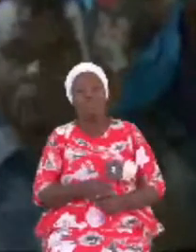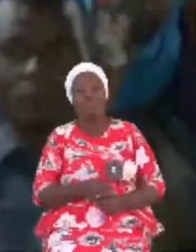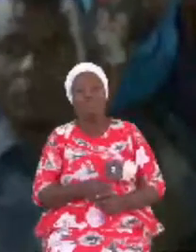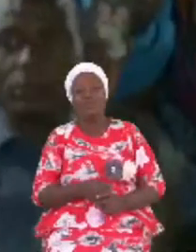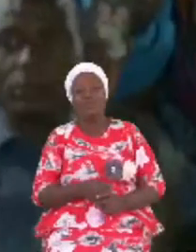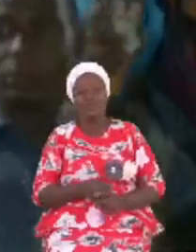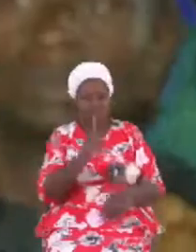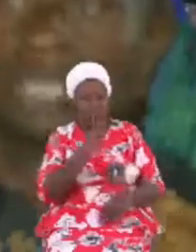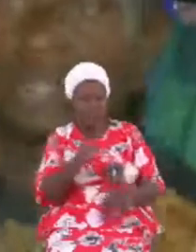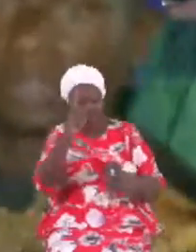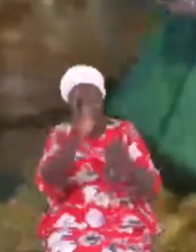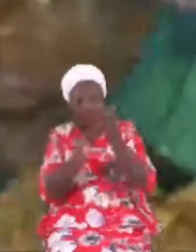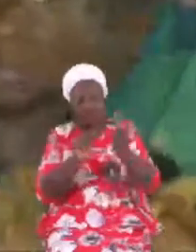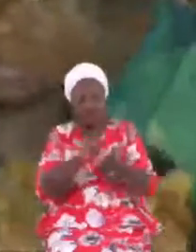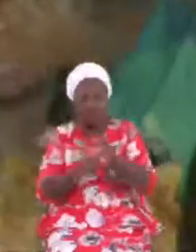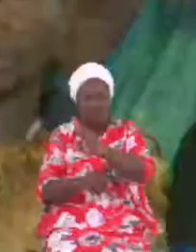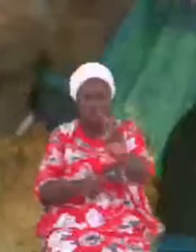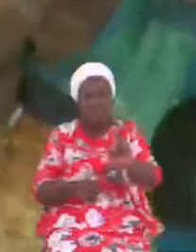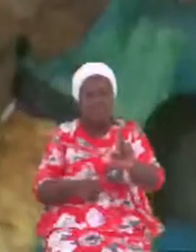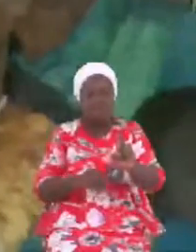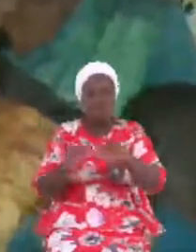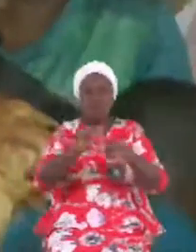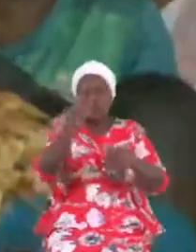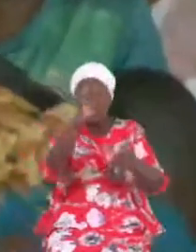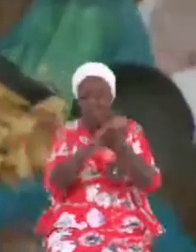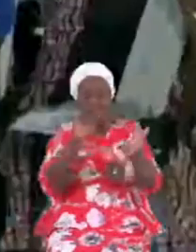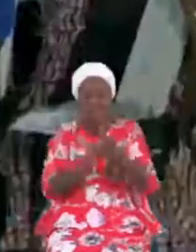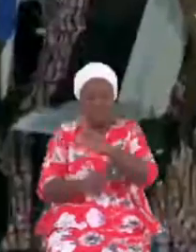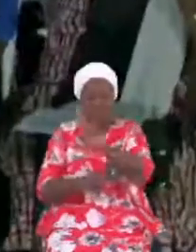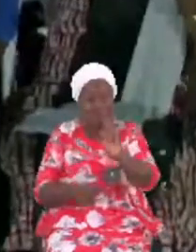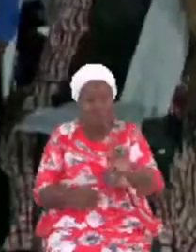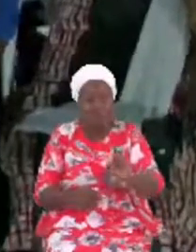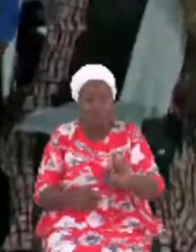Est-ce que tu crois vraiment cela? J'ai dit, est-ce que tu crois vraiment cela?